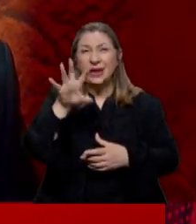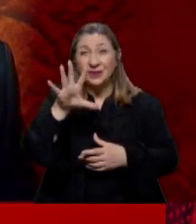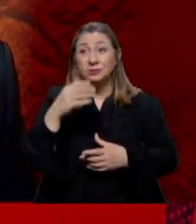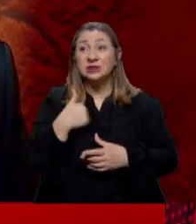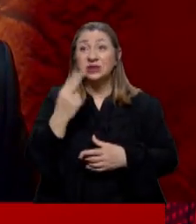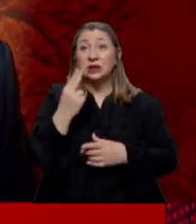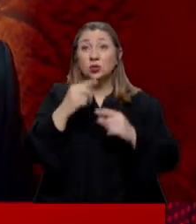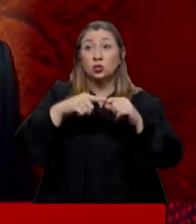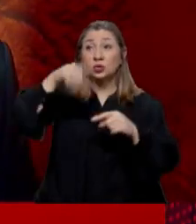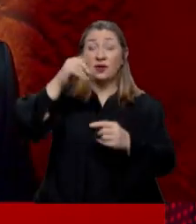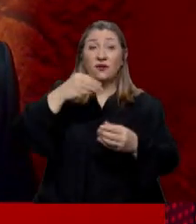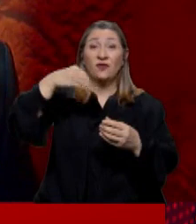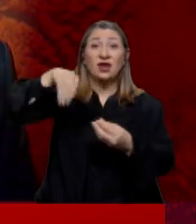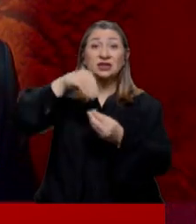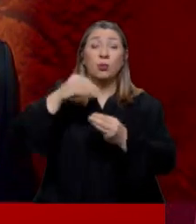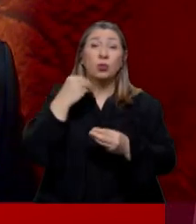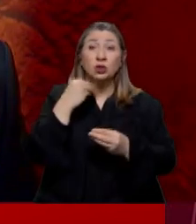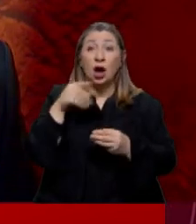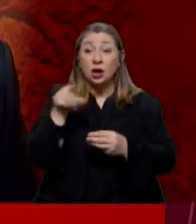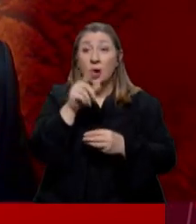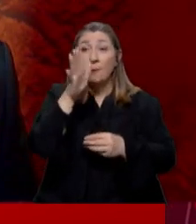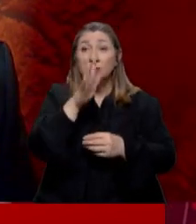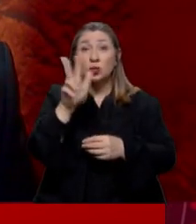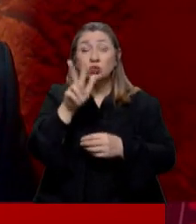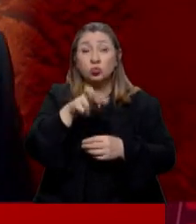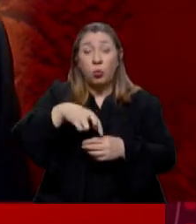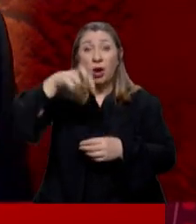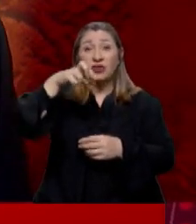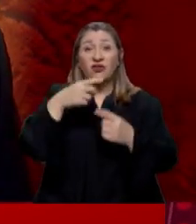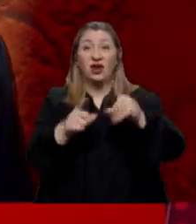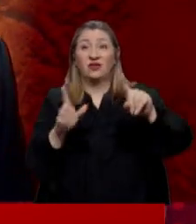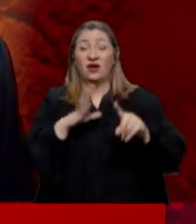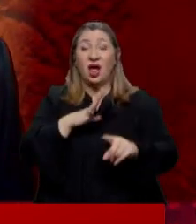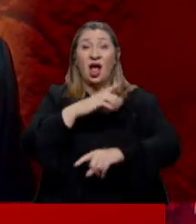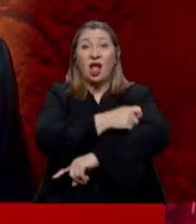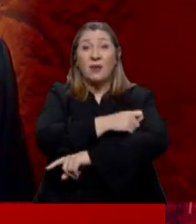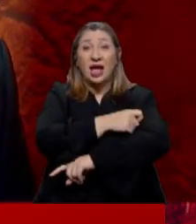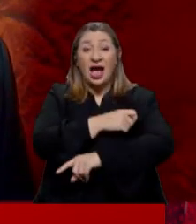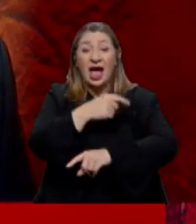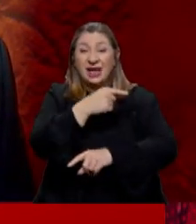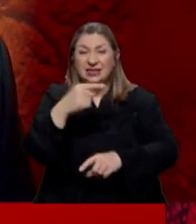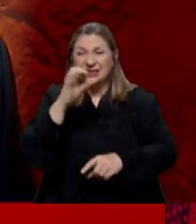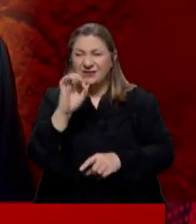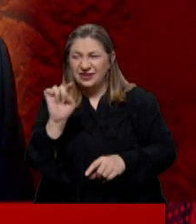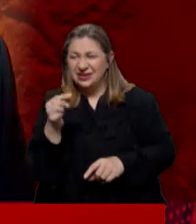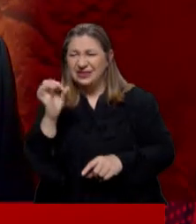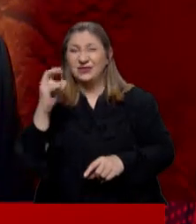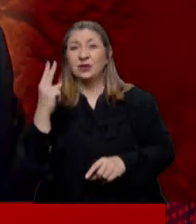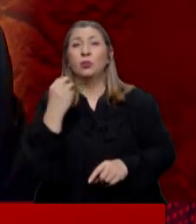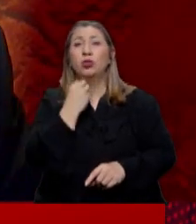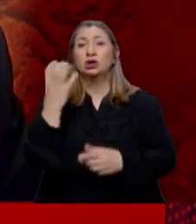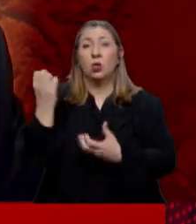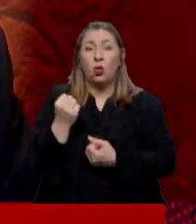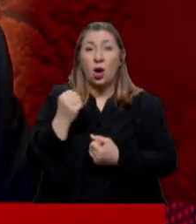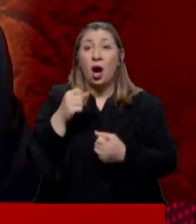Biz 7'nin üzerinde bir faiz borçları yani aradık 530 baz puanlık farkı Almanya eksi 0.02 faizle